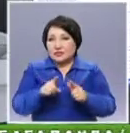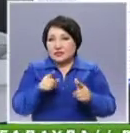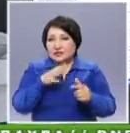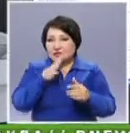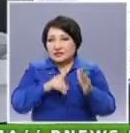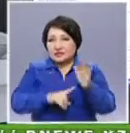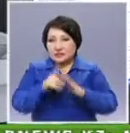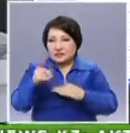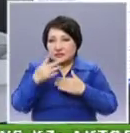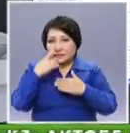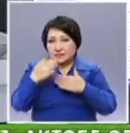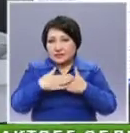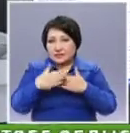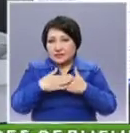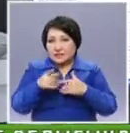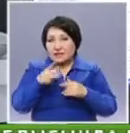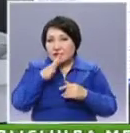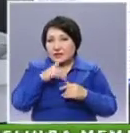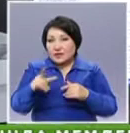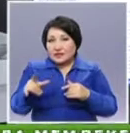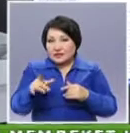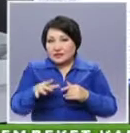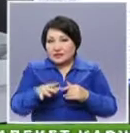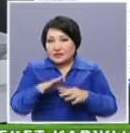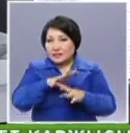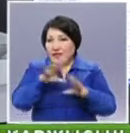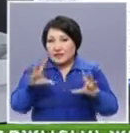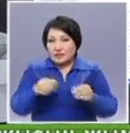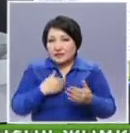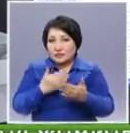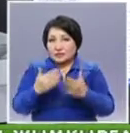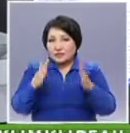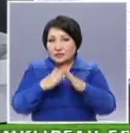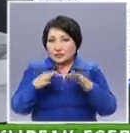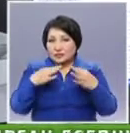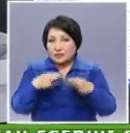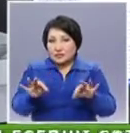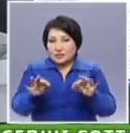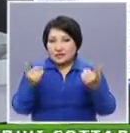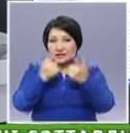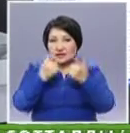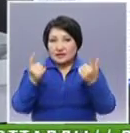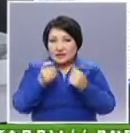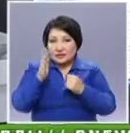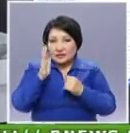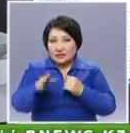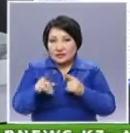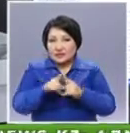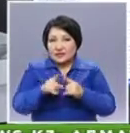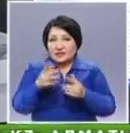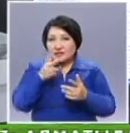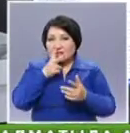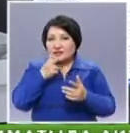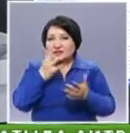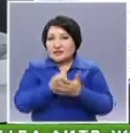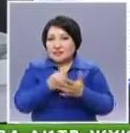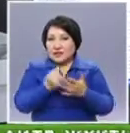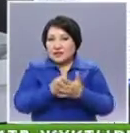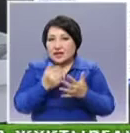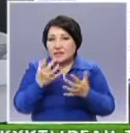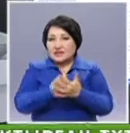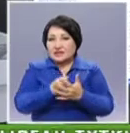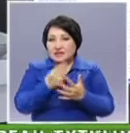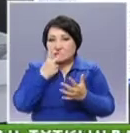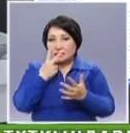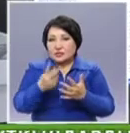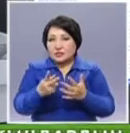енді бәріміз өзіміздің мүлкімізді жариялайтын боламыз, табыс көздерін көрсететін боламыз. Енді сол